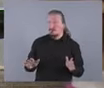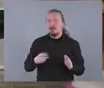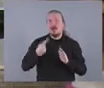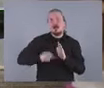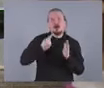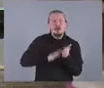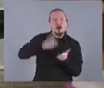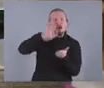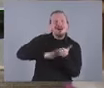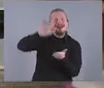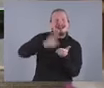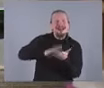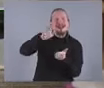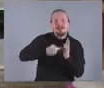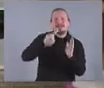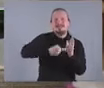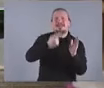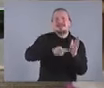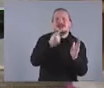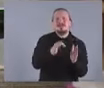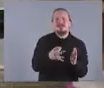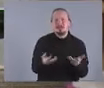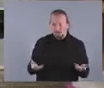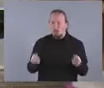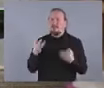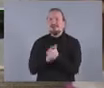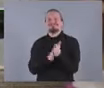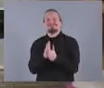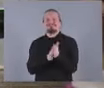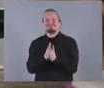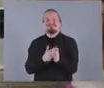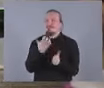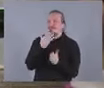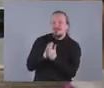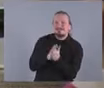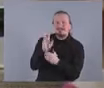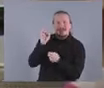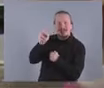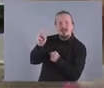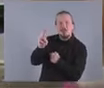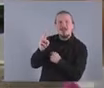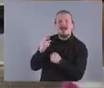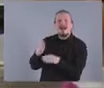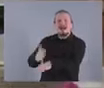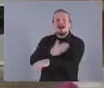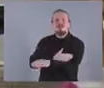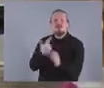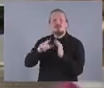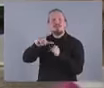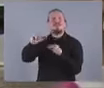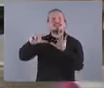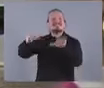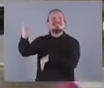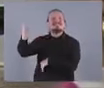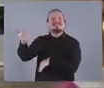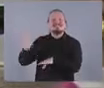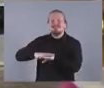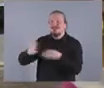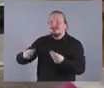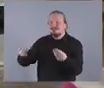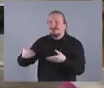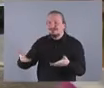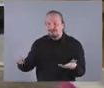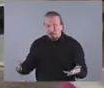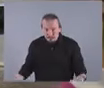répétés et convergant nous attendions à ce que les premières lignes de tramest sortent de terre d'ici 2026 c'était sans